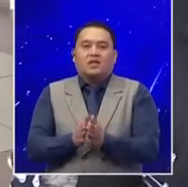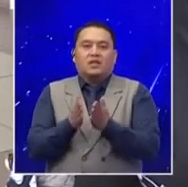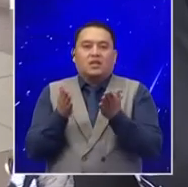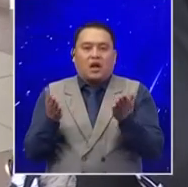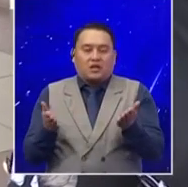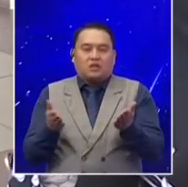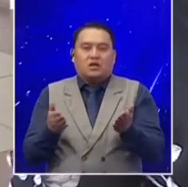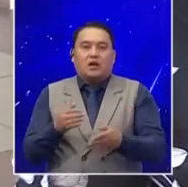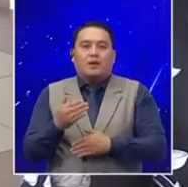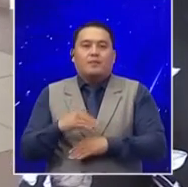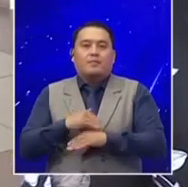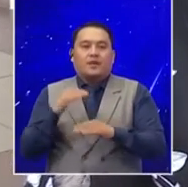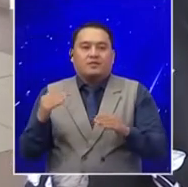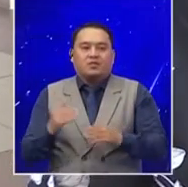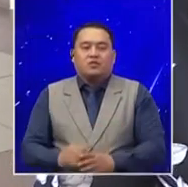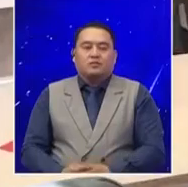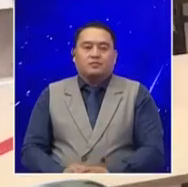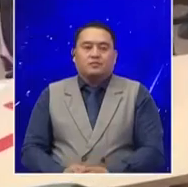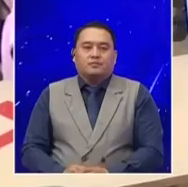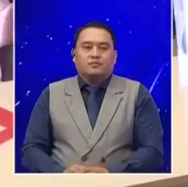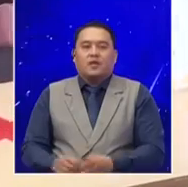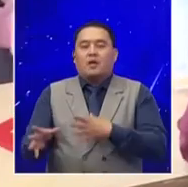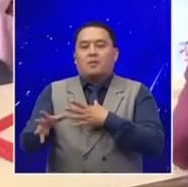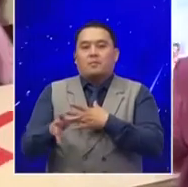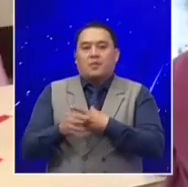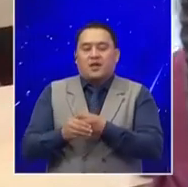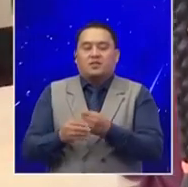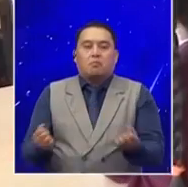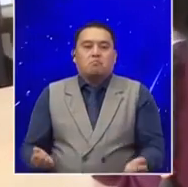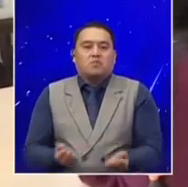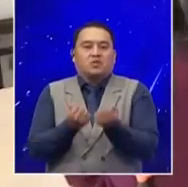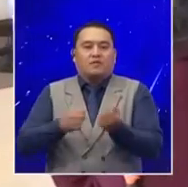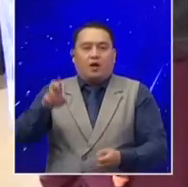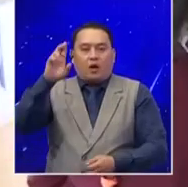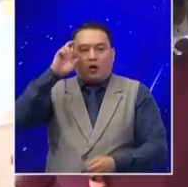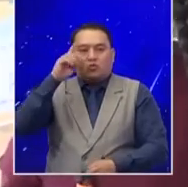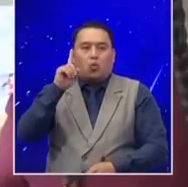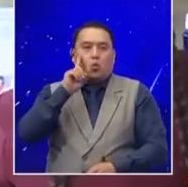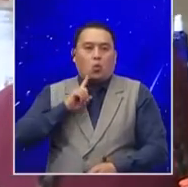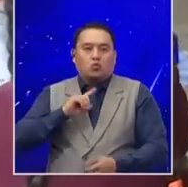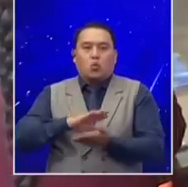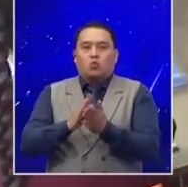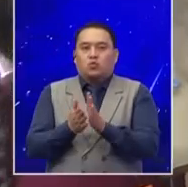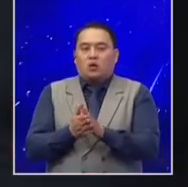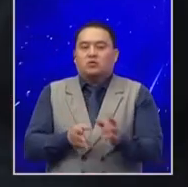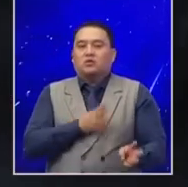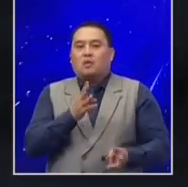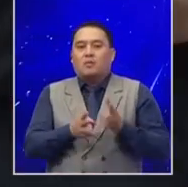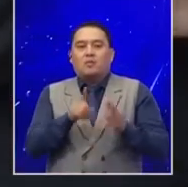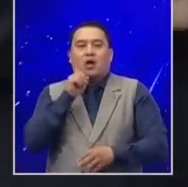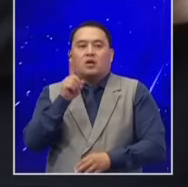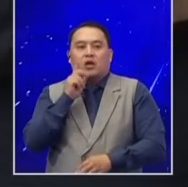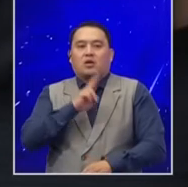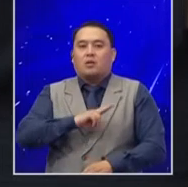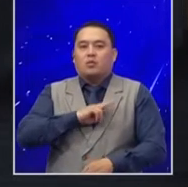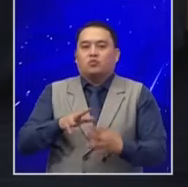также квалификацию. Вместе с тем, оказываемая поддержка государства и комфортные условия служат стимулом молодым педагогам для